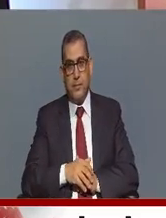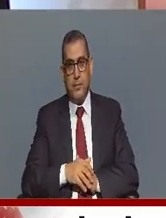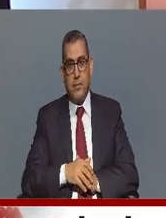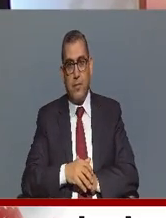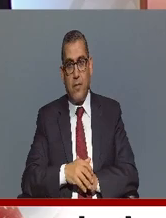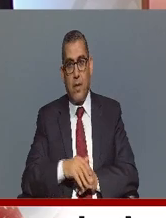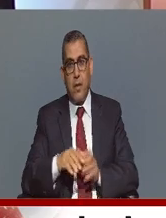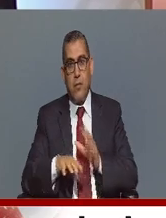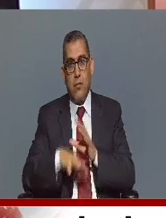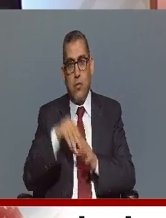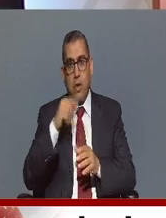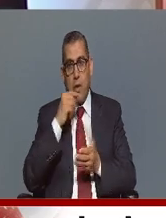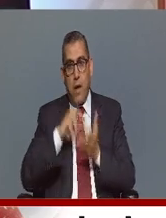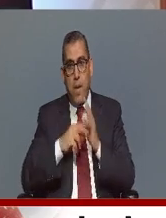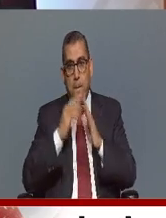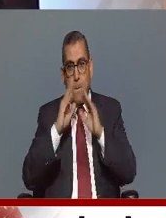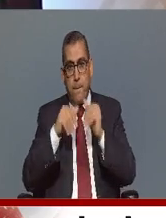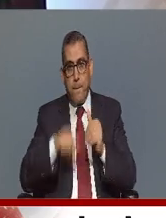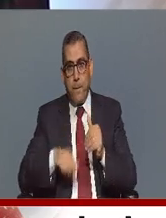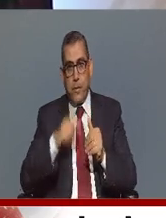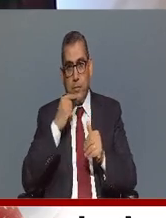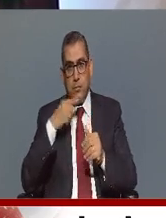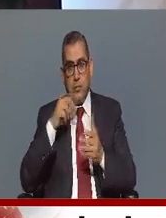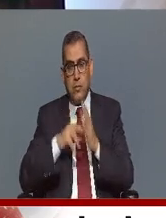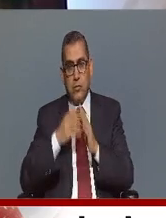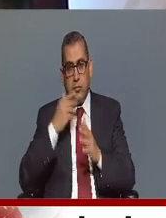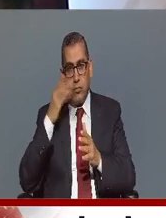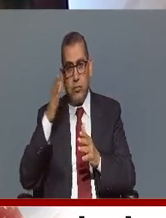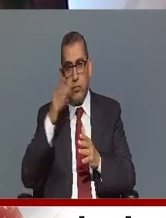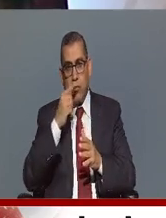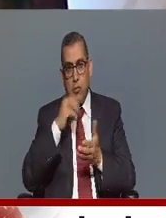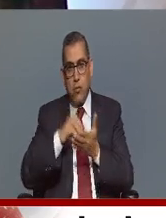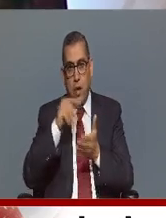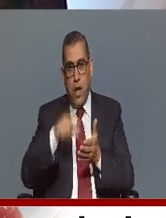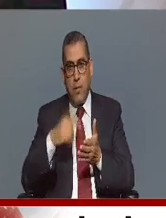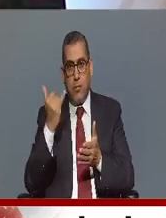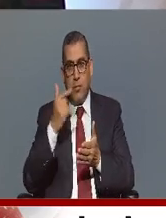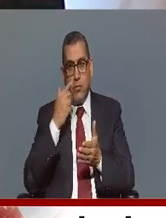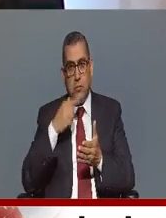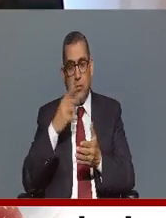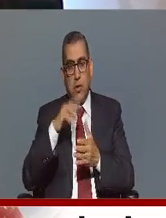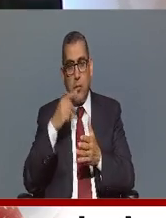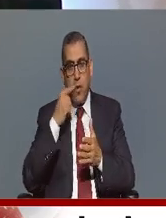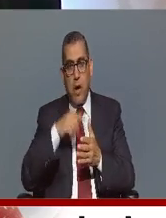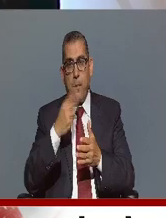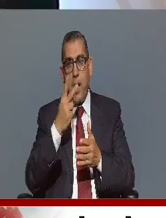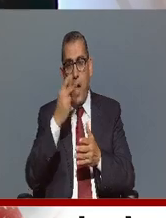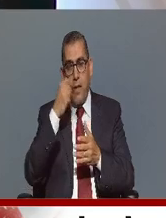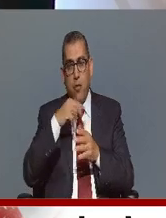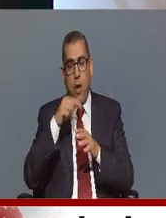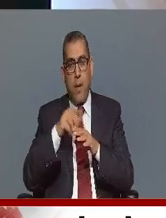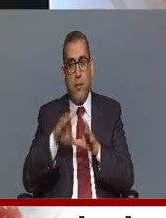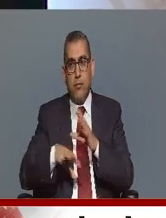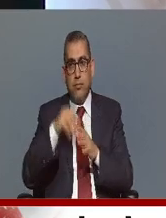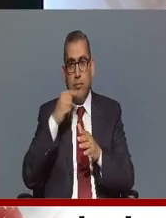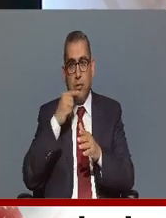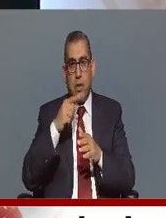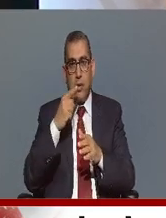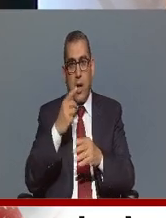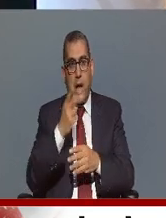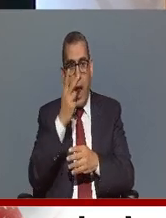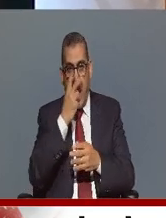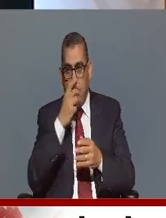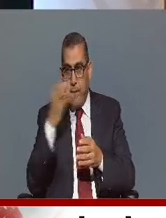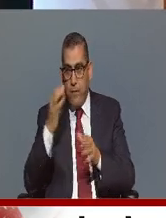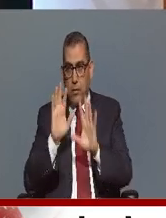مبادرة صناعية مصر، هذه المبادرة لتنمية الحرف التراثية والحفاظ عليها، وهي